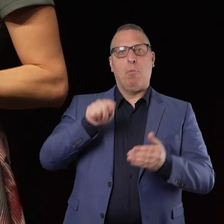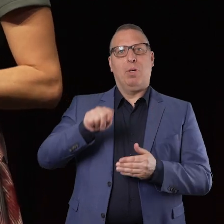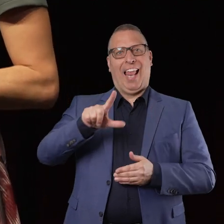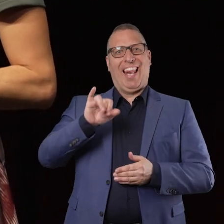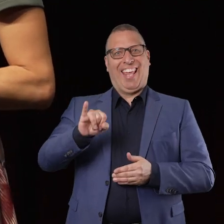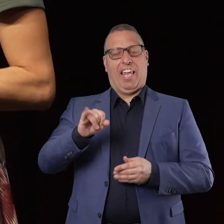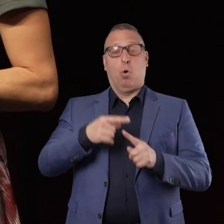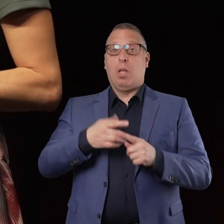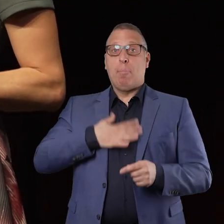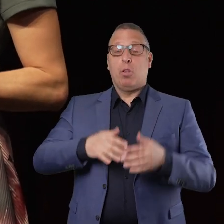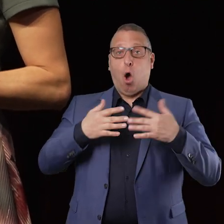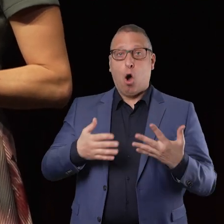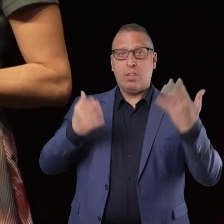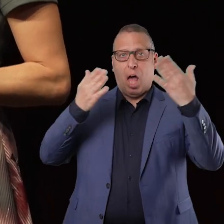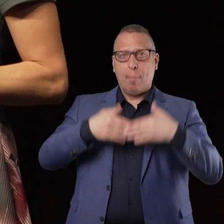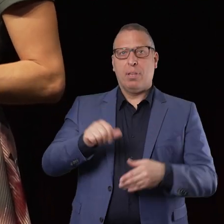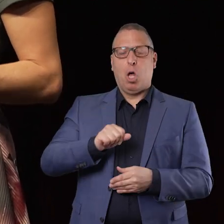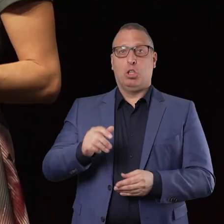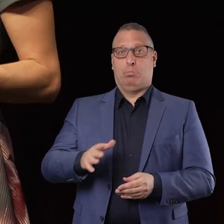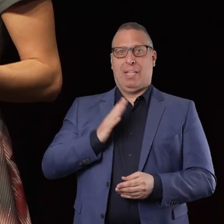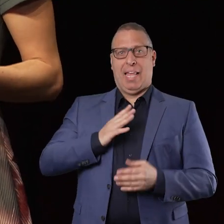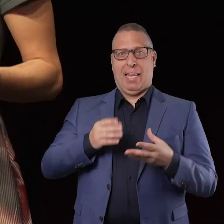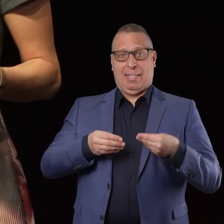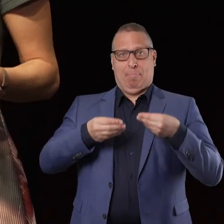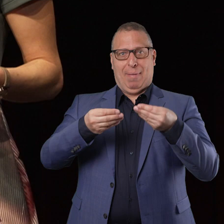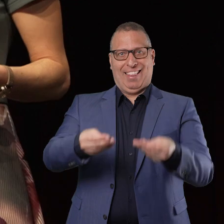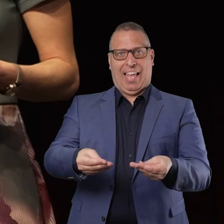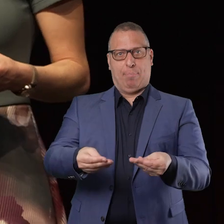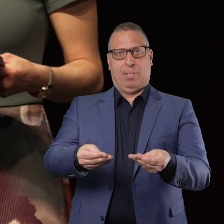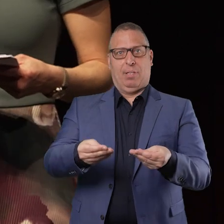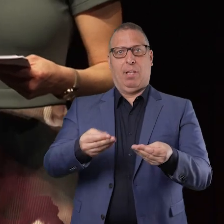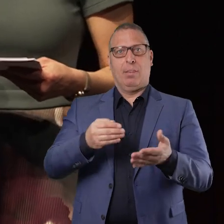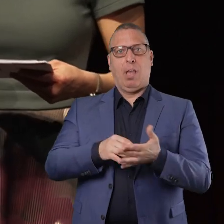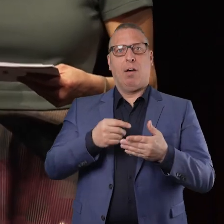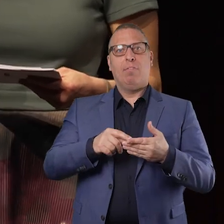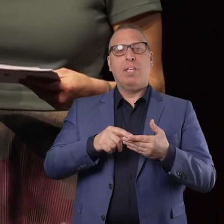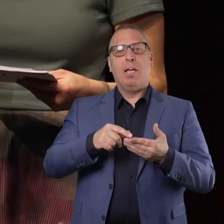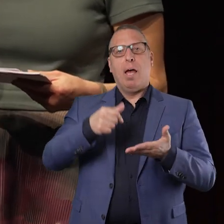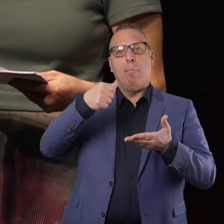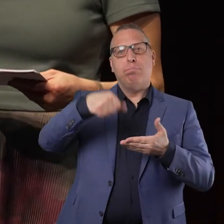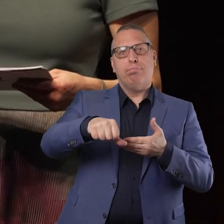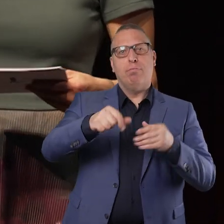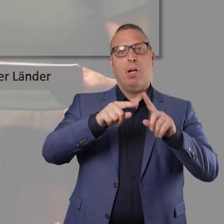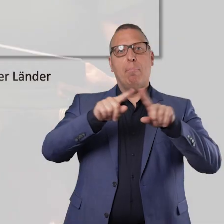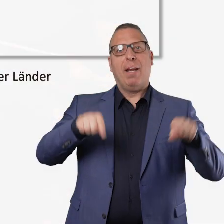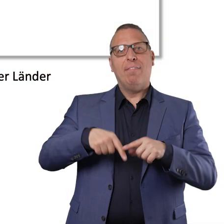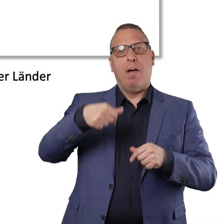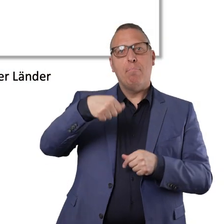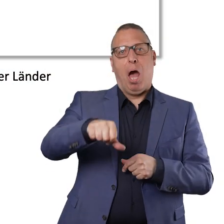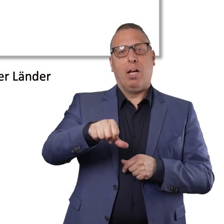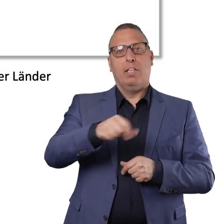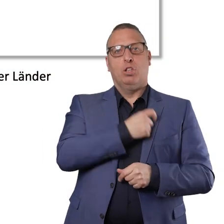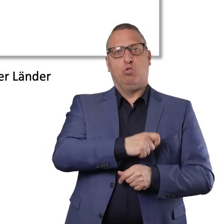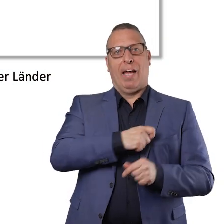Und etwas Spezielles möchten wir Ihnen am heutigen Abend noch auf den Weg geben. Und zwar hat die Philatelie Liechtenstein und Schweiz für